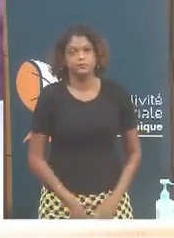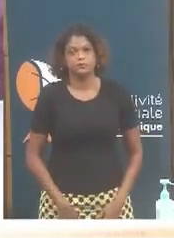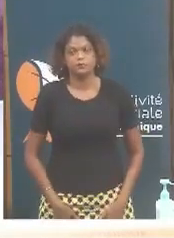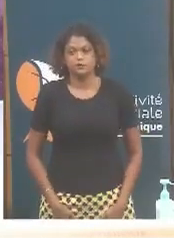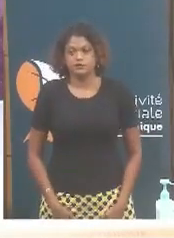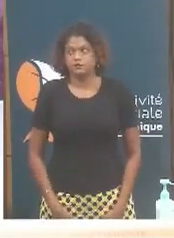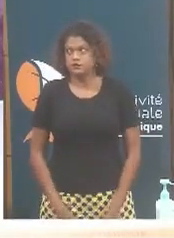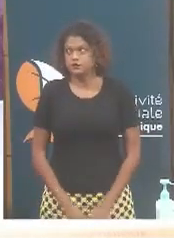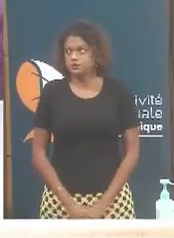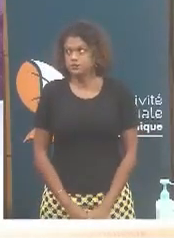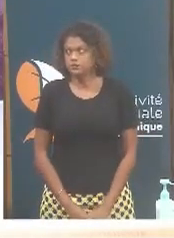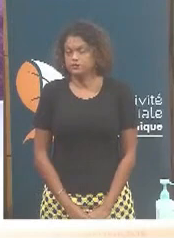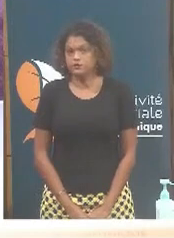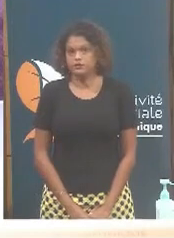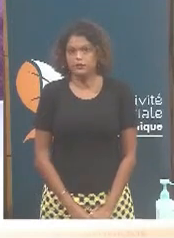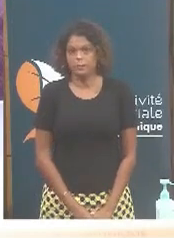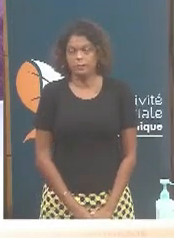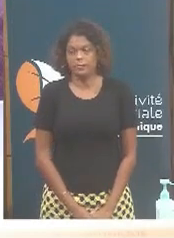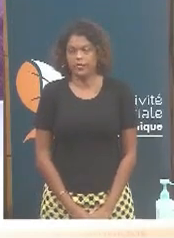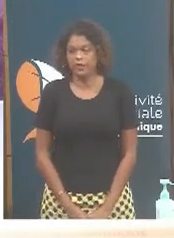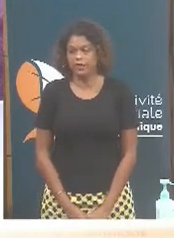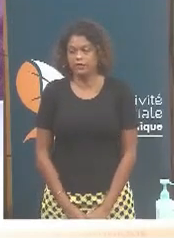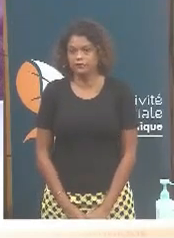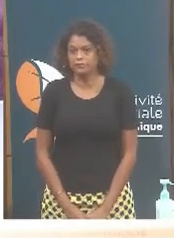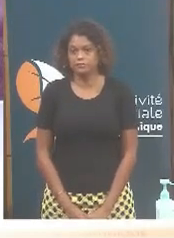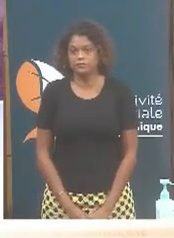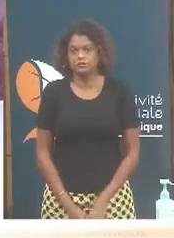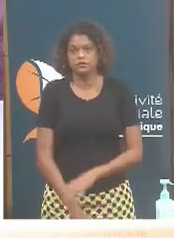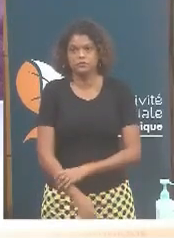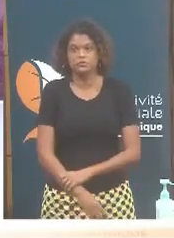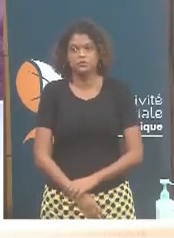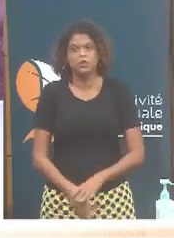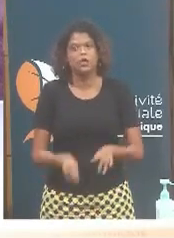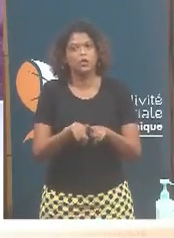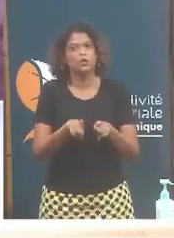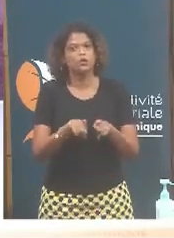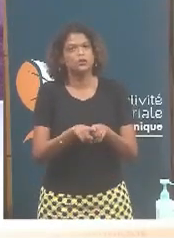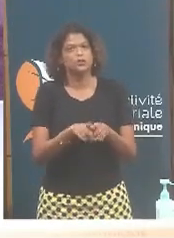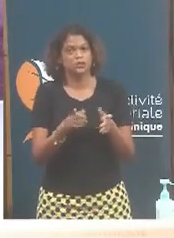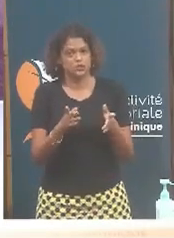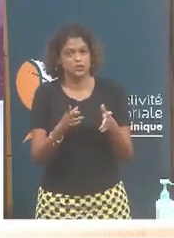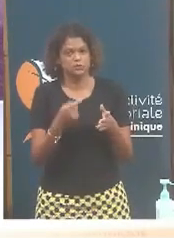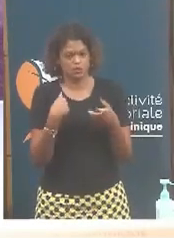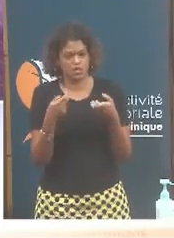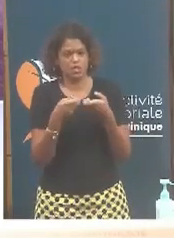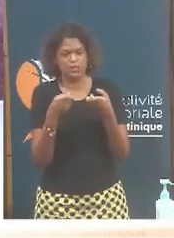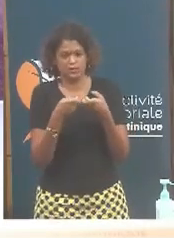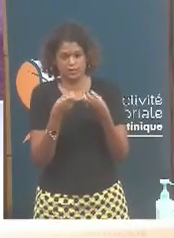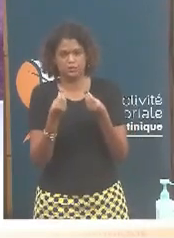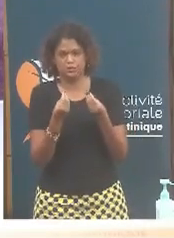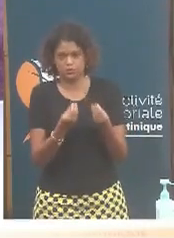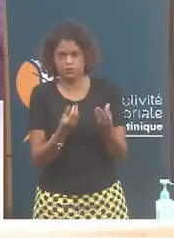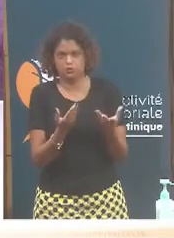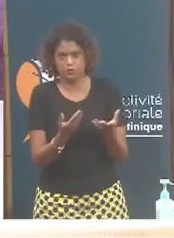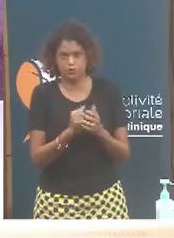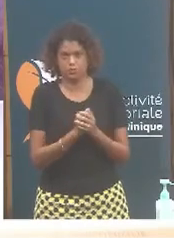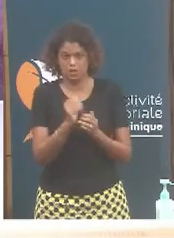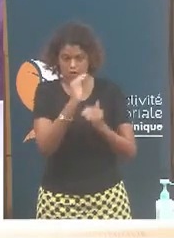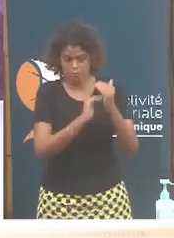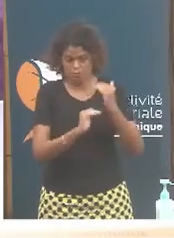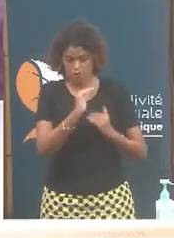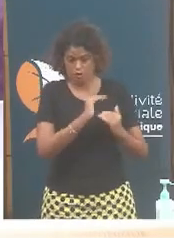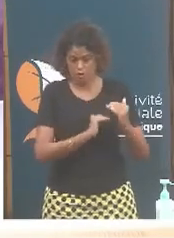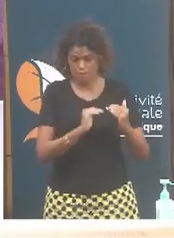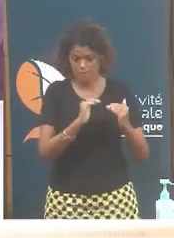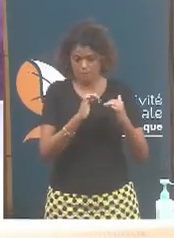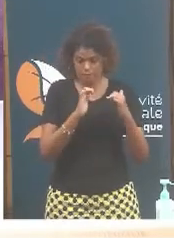Et en même temps, vous annoncez, je vous donne un exemple, qui est un peu sidérant. Dans tout votre programme-là, vous annoncez